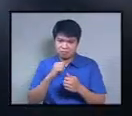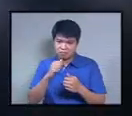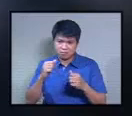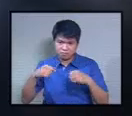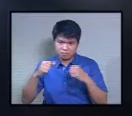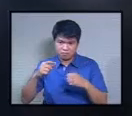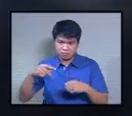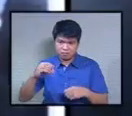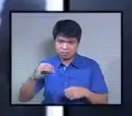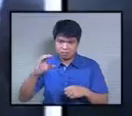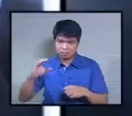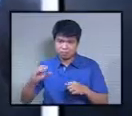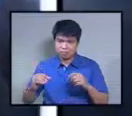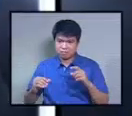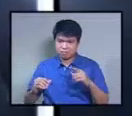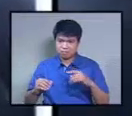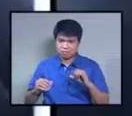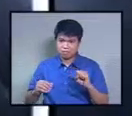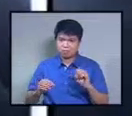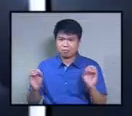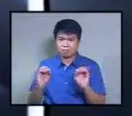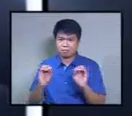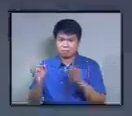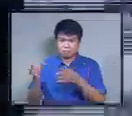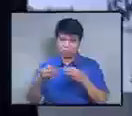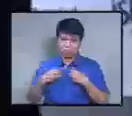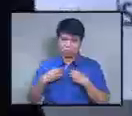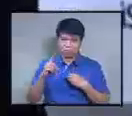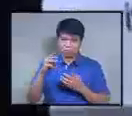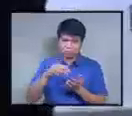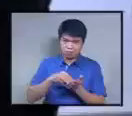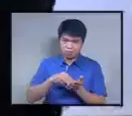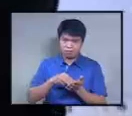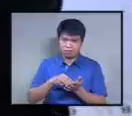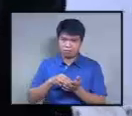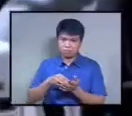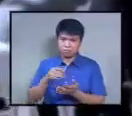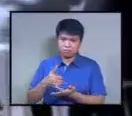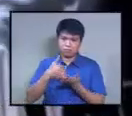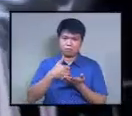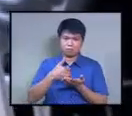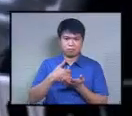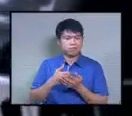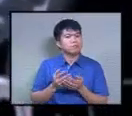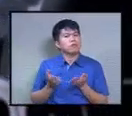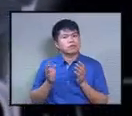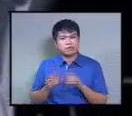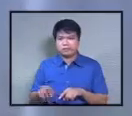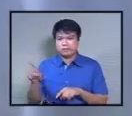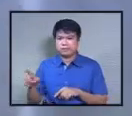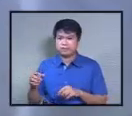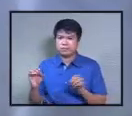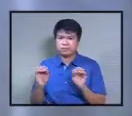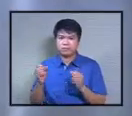siya natanggap na 1 million pesos na cash incentive sana. At dito na raw talaga nawala ng gana si So. Matapos din na matagal nakawalan ng suporta